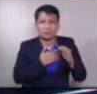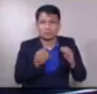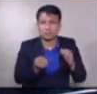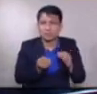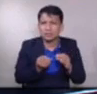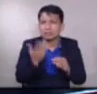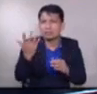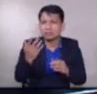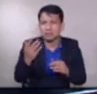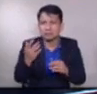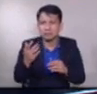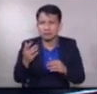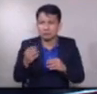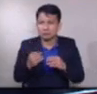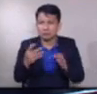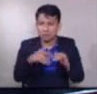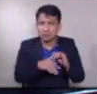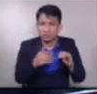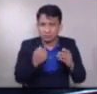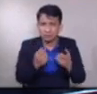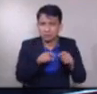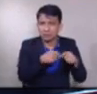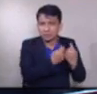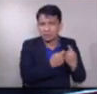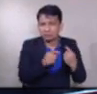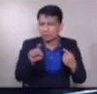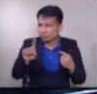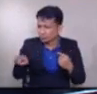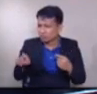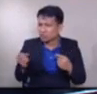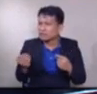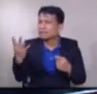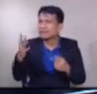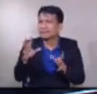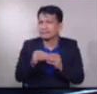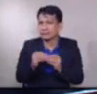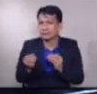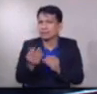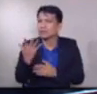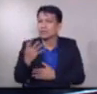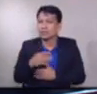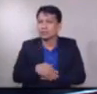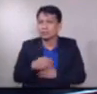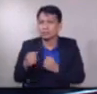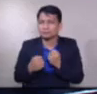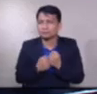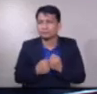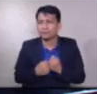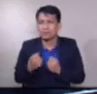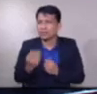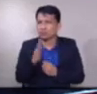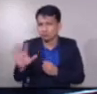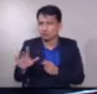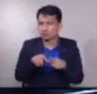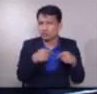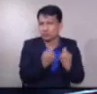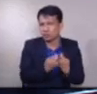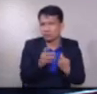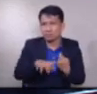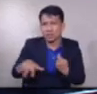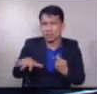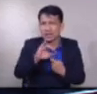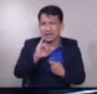Ilan yun? Curious kami, syempre. Ilan yun kung hindi yung supplemental? Okay po. Yung mga ilan